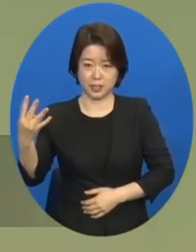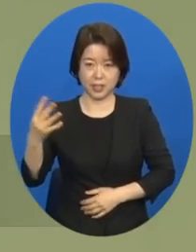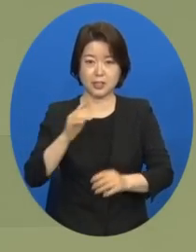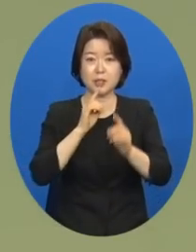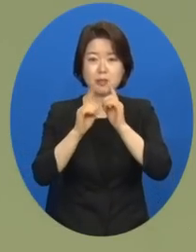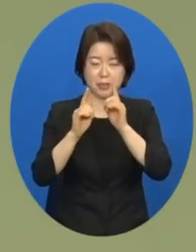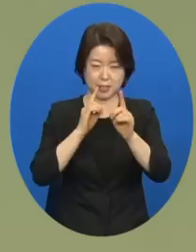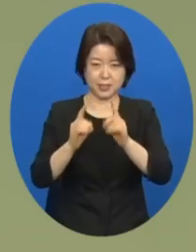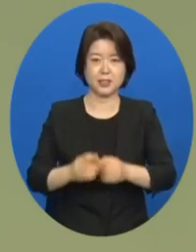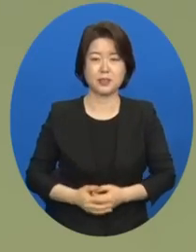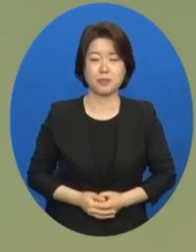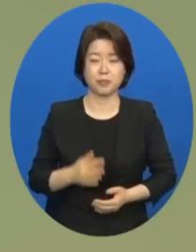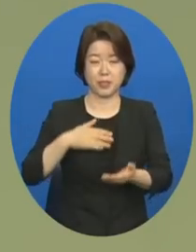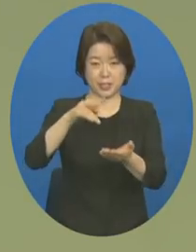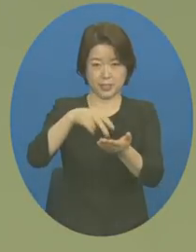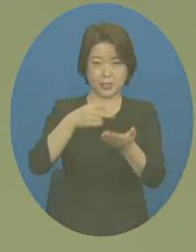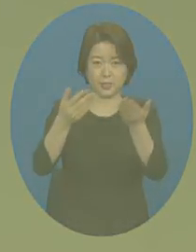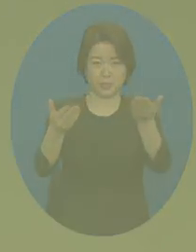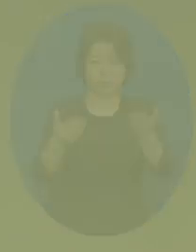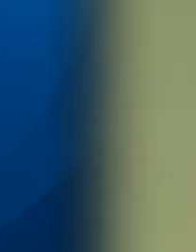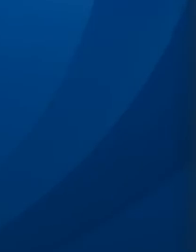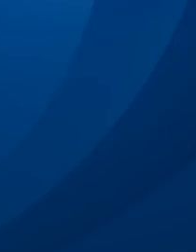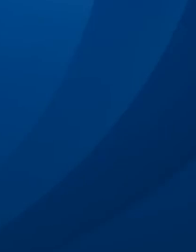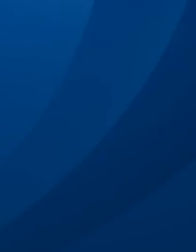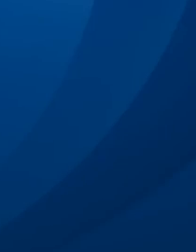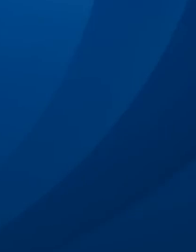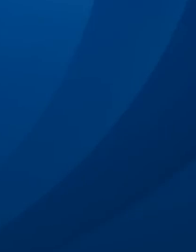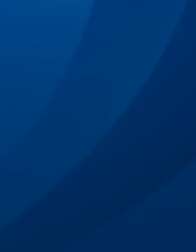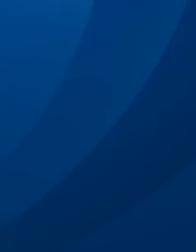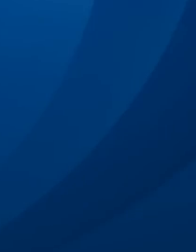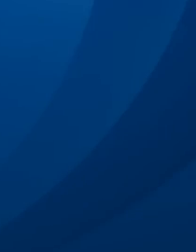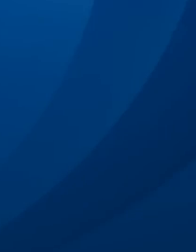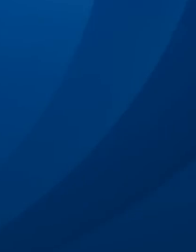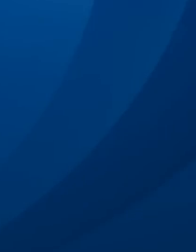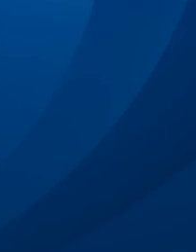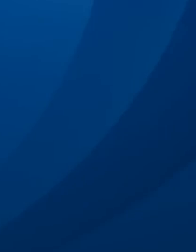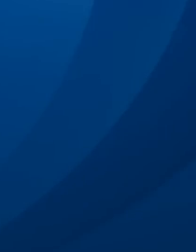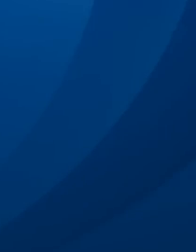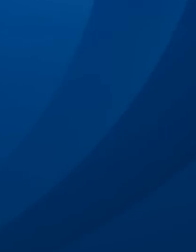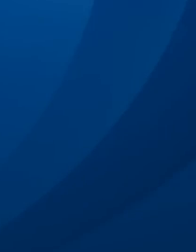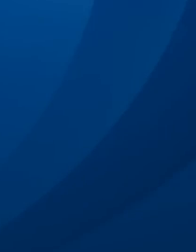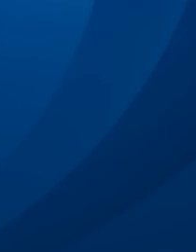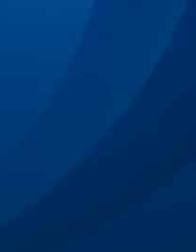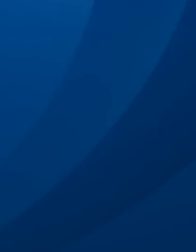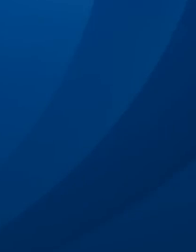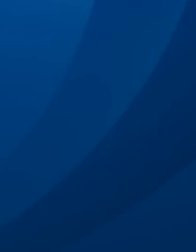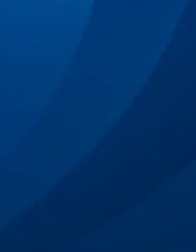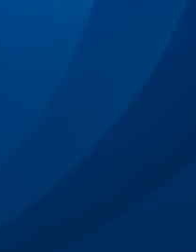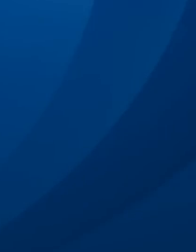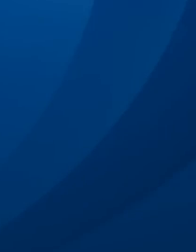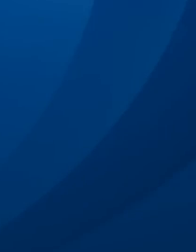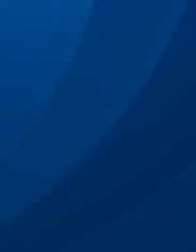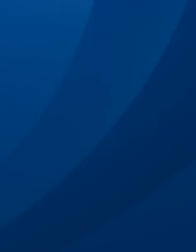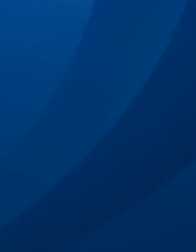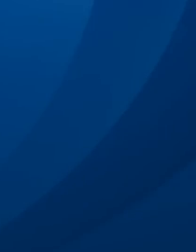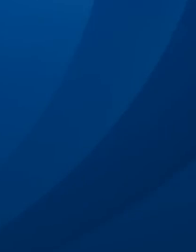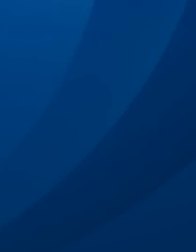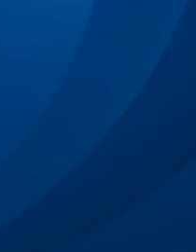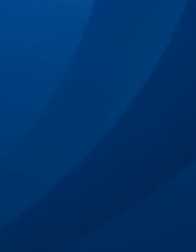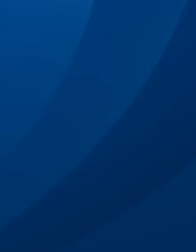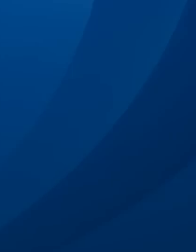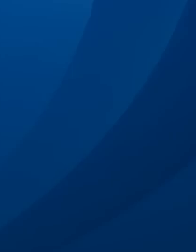말씀입니다 제가 봉독하겠습니다 아브라함이 후처를 맞이하였으니 그의 이름은 그들아라